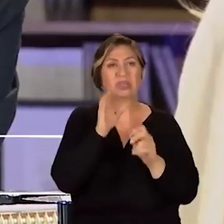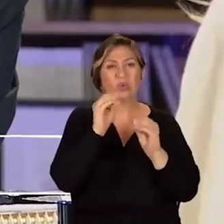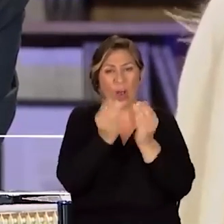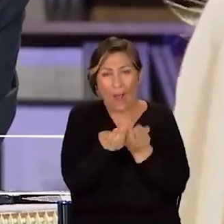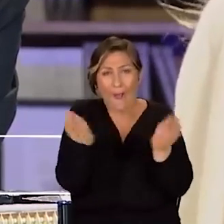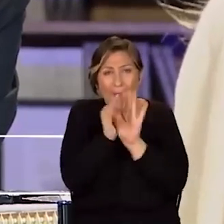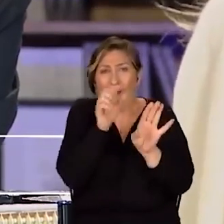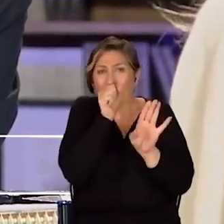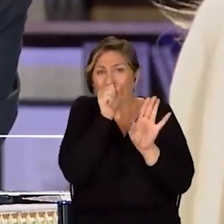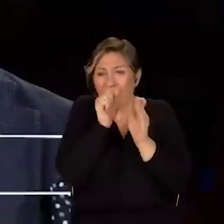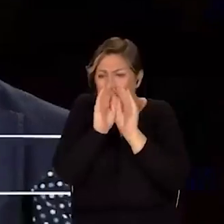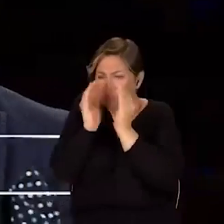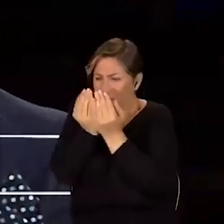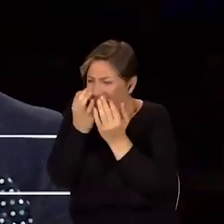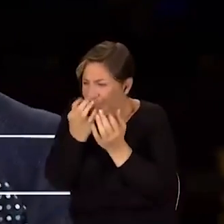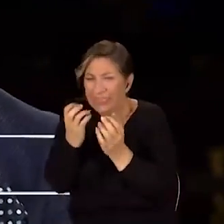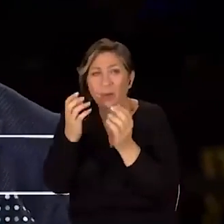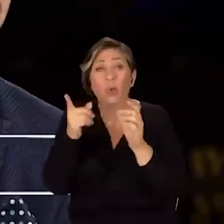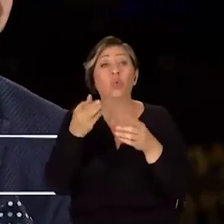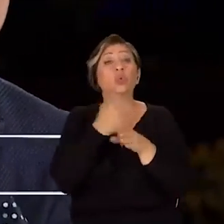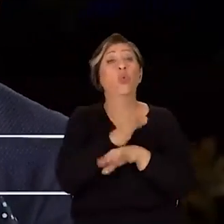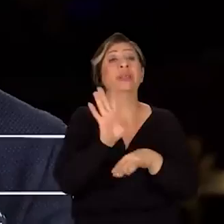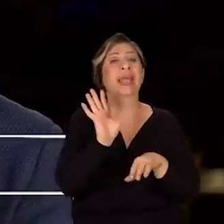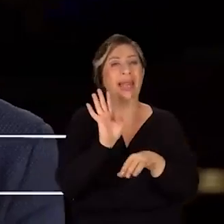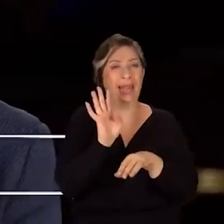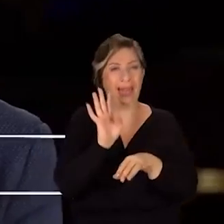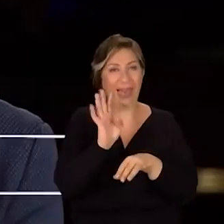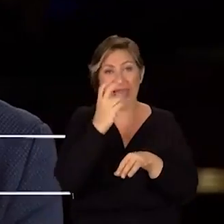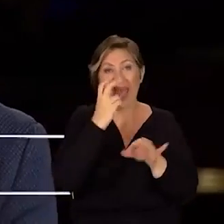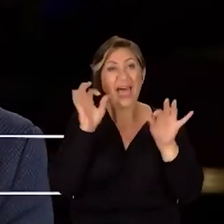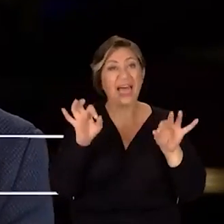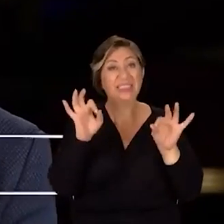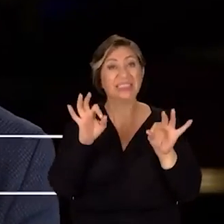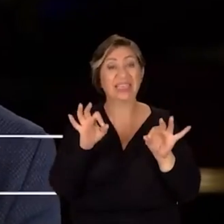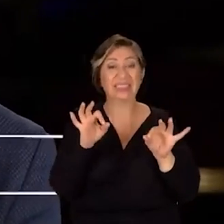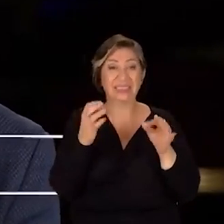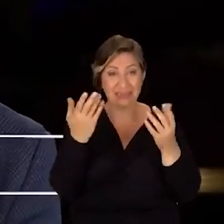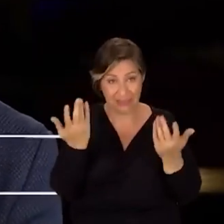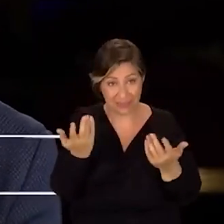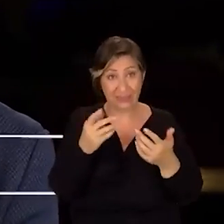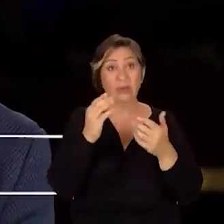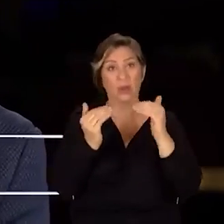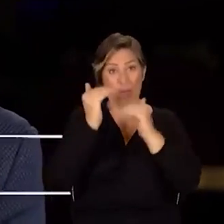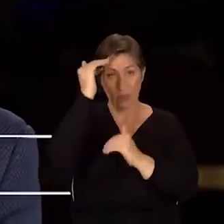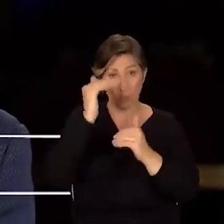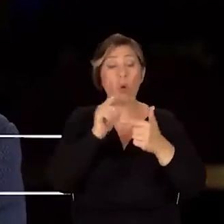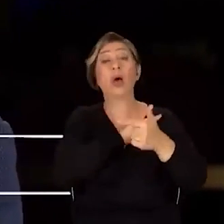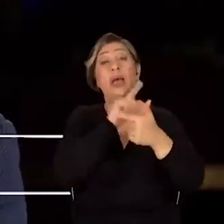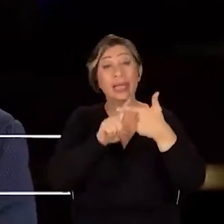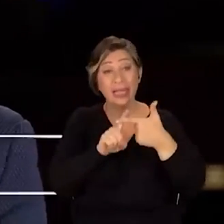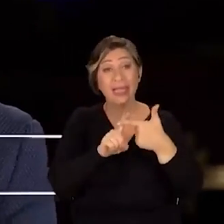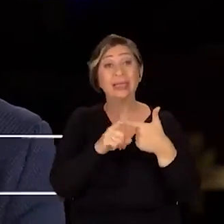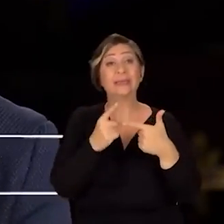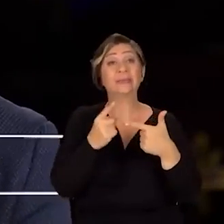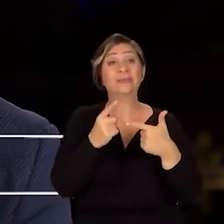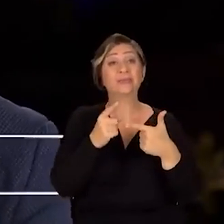izole bir odada sanki hiç, değil mi? Evet. Sıfır desin. O da çok uygun değil. Hassas hale mi getiriliyor? Hem hassasiyeti artıyor kesinlikle. Hem